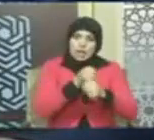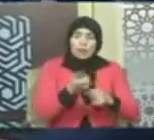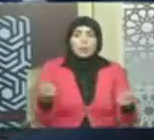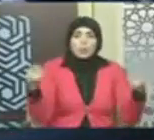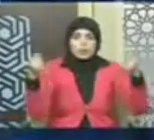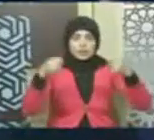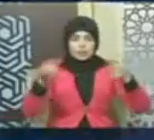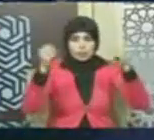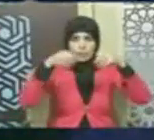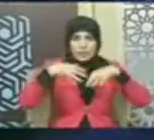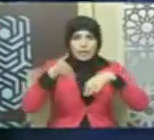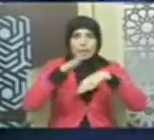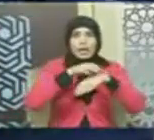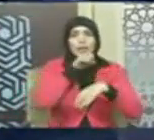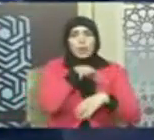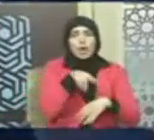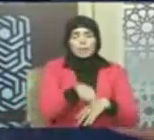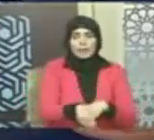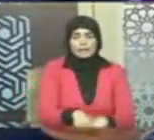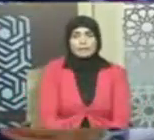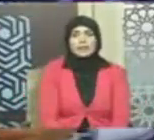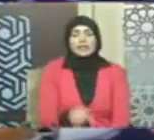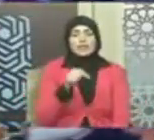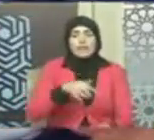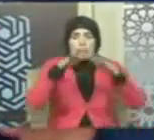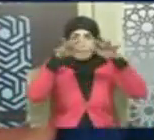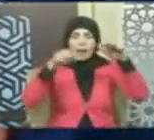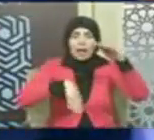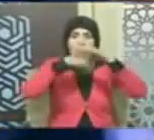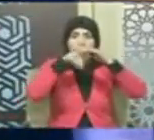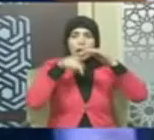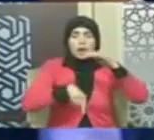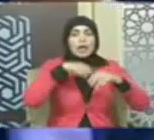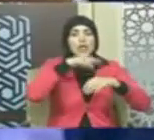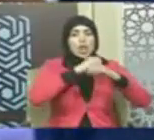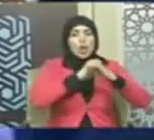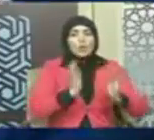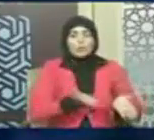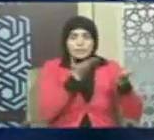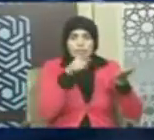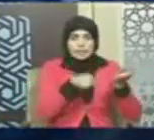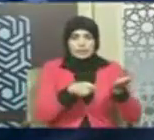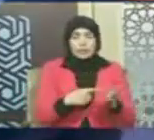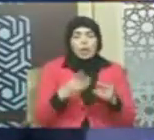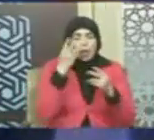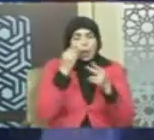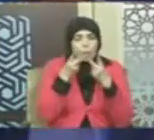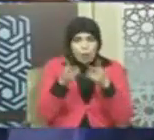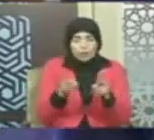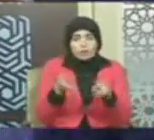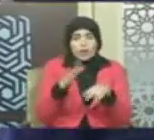وزد وبارك على سيدنا محمد في الملأ الأعلى إلى يوم الدين، وارض اللهم